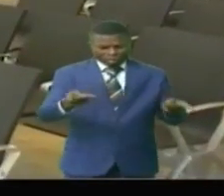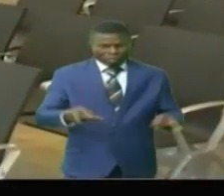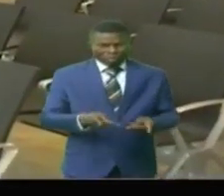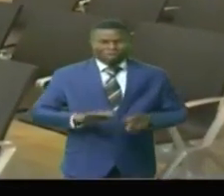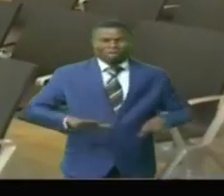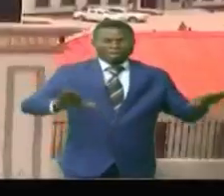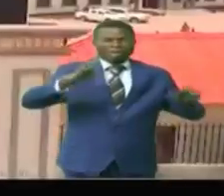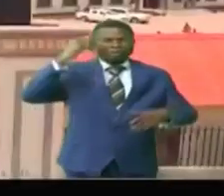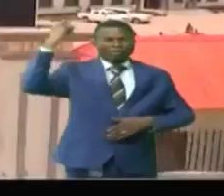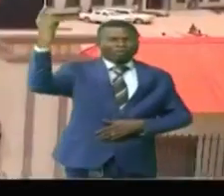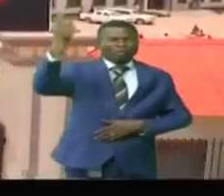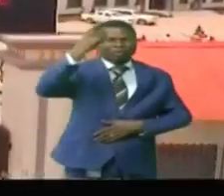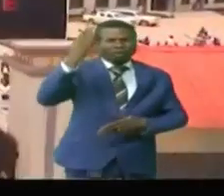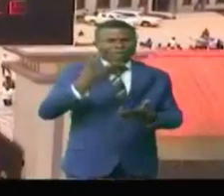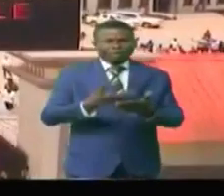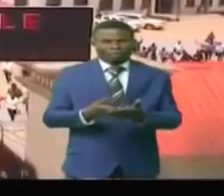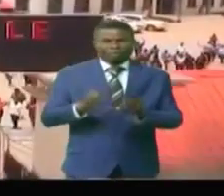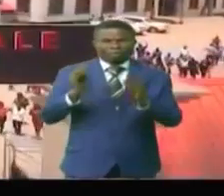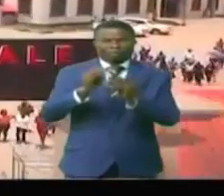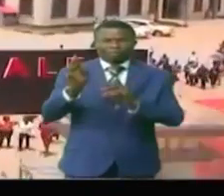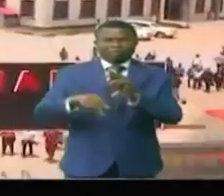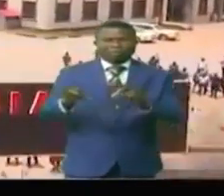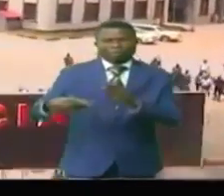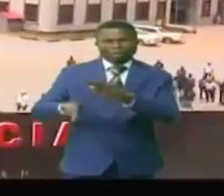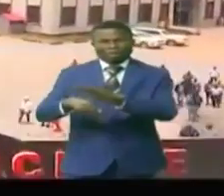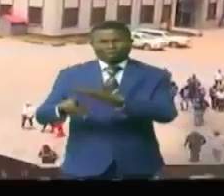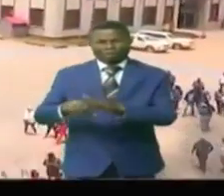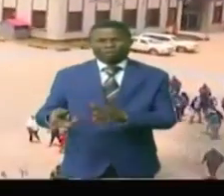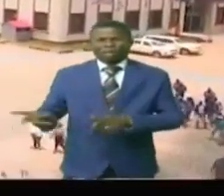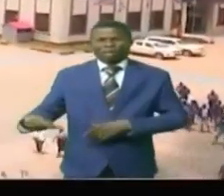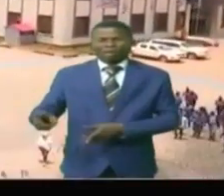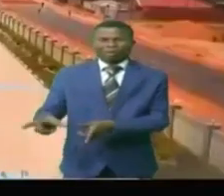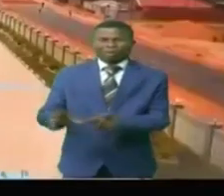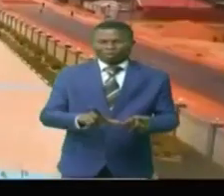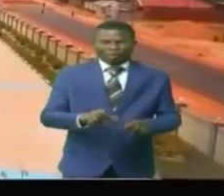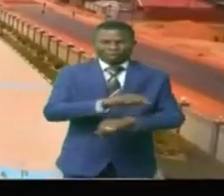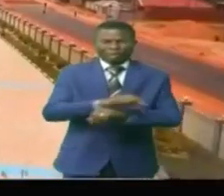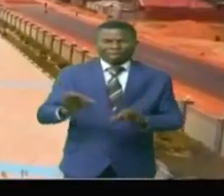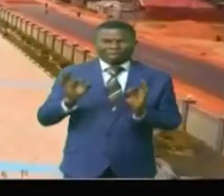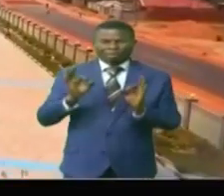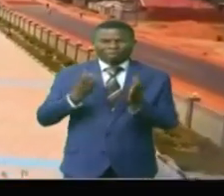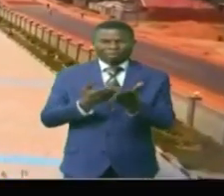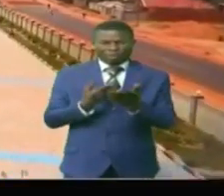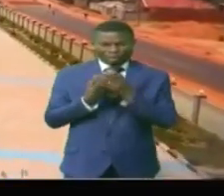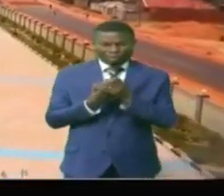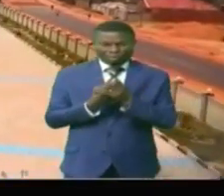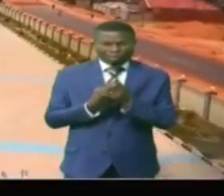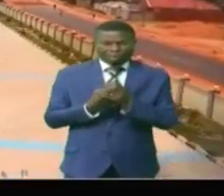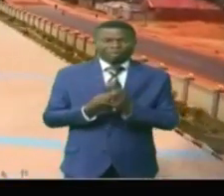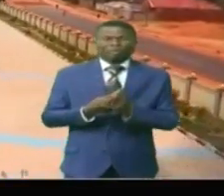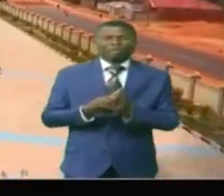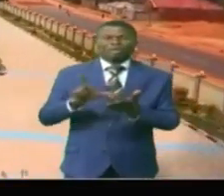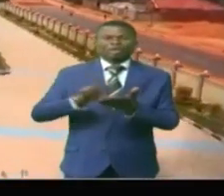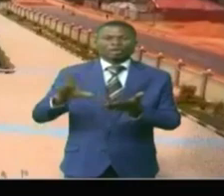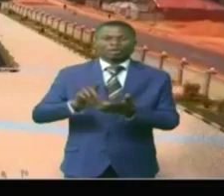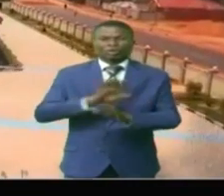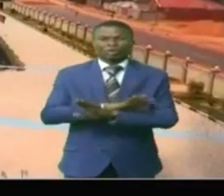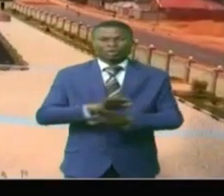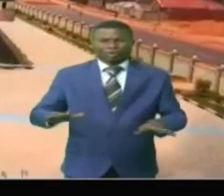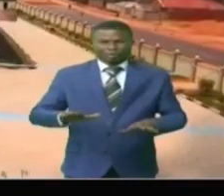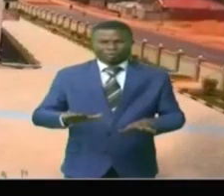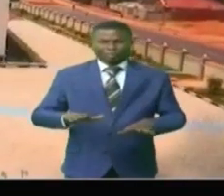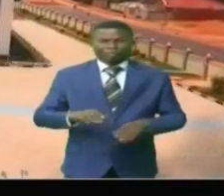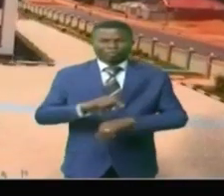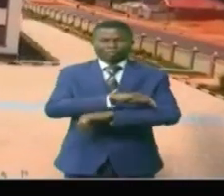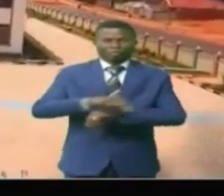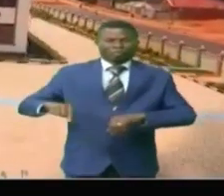les vols internationaux. L'Assemblée provinciale du Lualaba a son nouveau siège, mettant ainsi fin à son statut de locataire. Il s'agit d'un